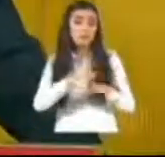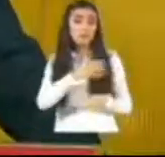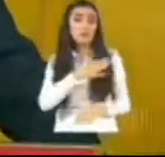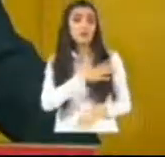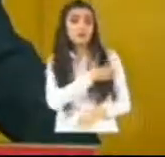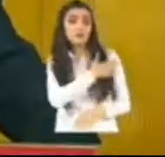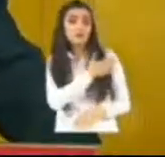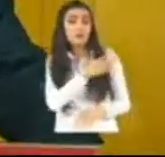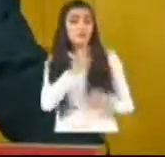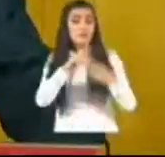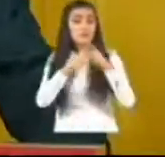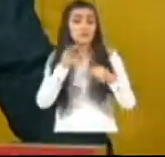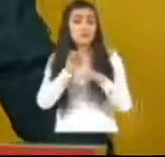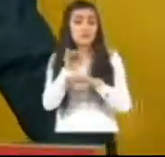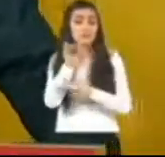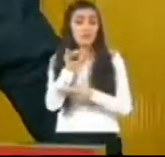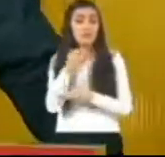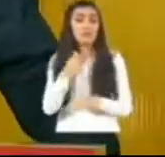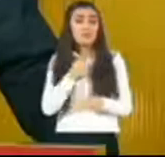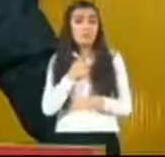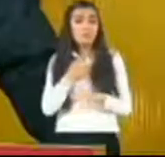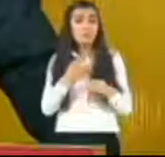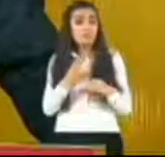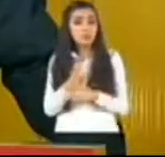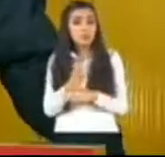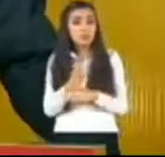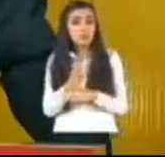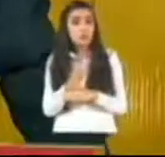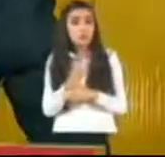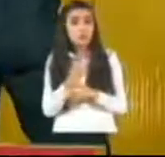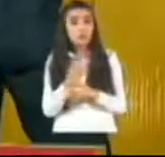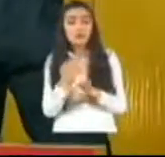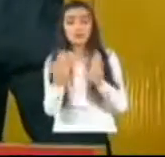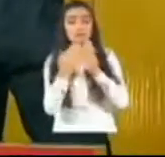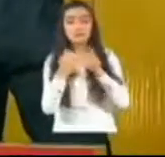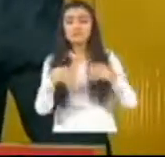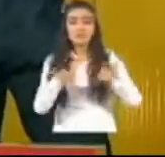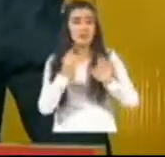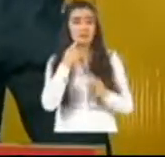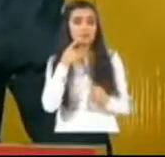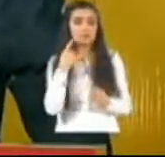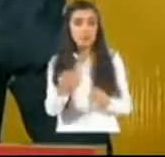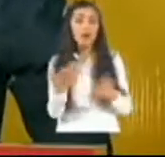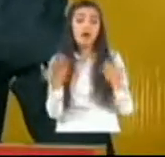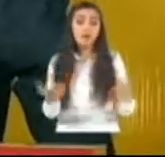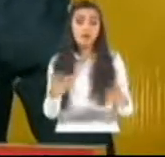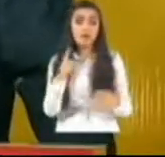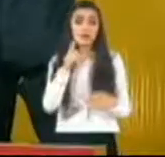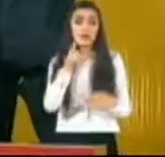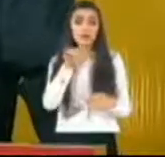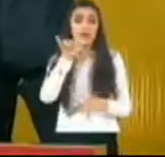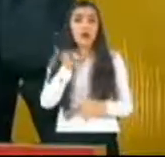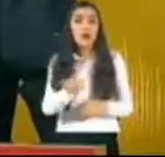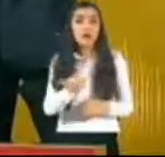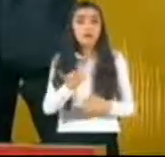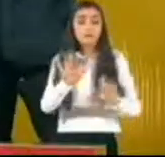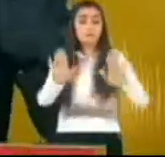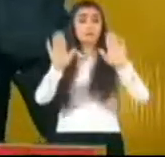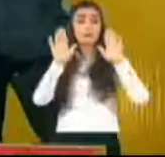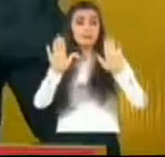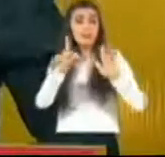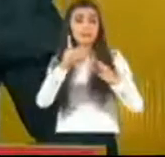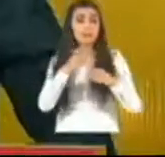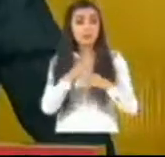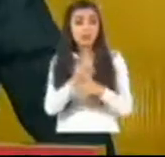Halk Partisi'nde yaşananlar bizim doğrudan ilgi sahamız içinde değildir. Ancak bir hakkı teslim,